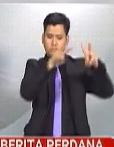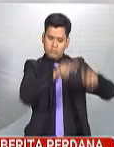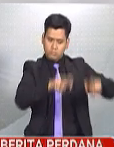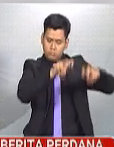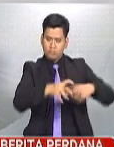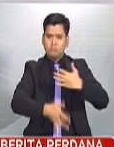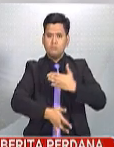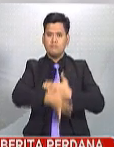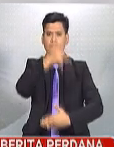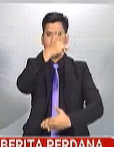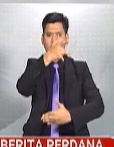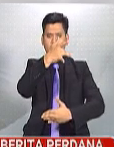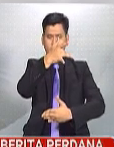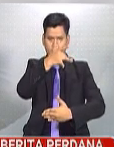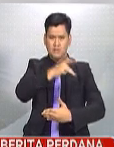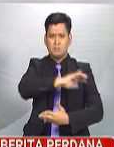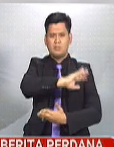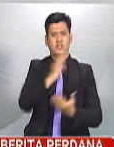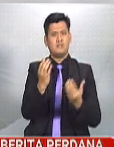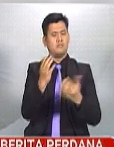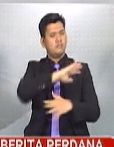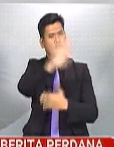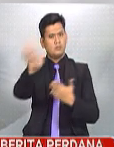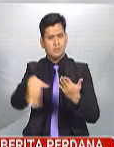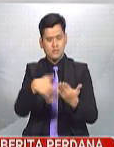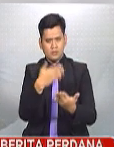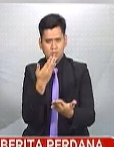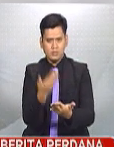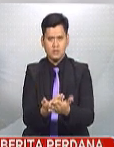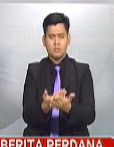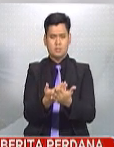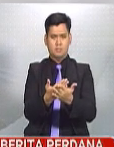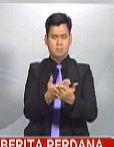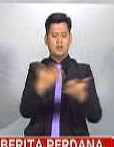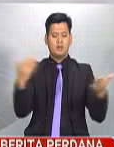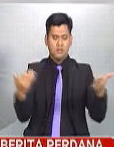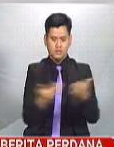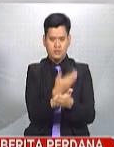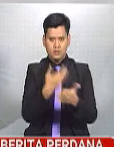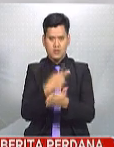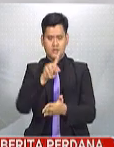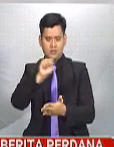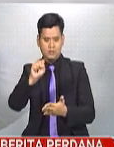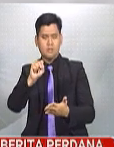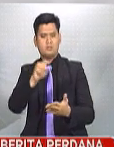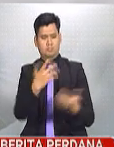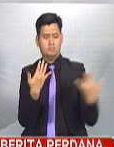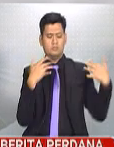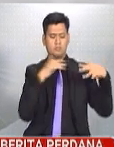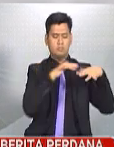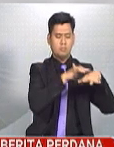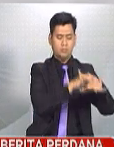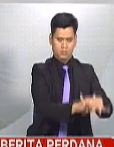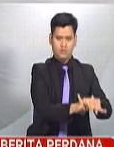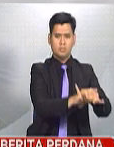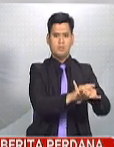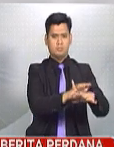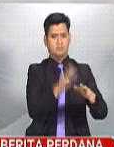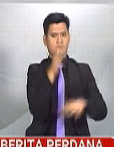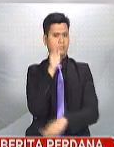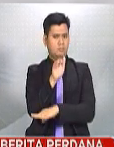siasatan awal, majoriti kes baharu adalah berkaitan kluster perhimpunan tabligh di Masjid Sri Petaling.